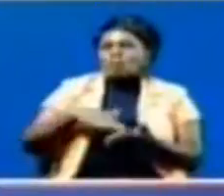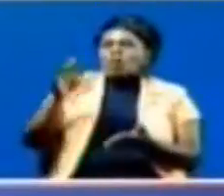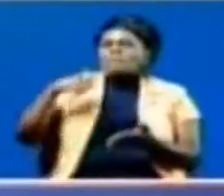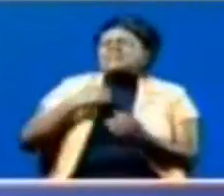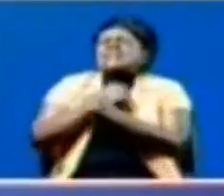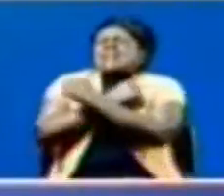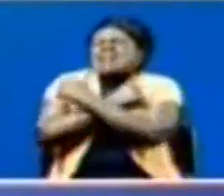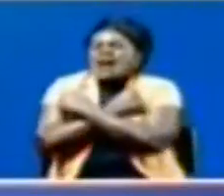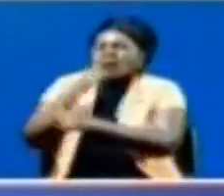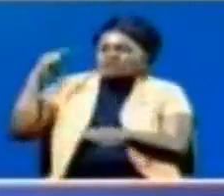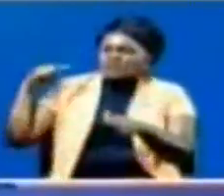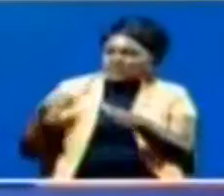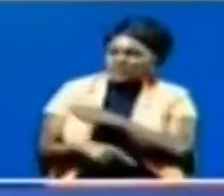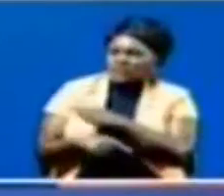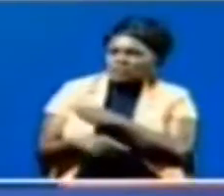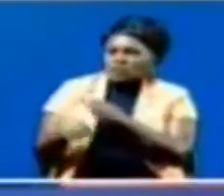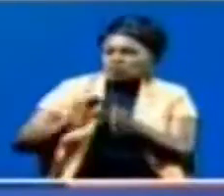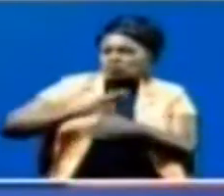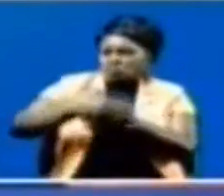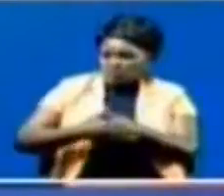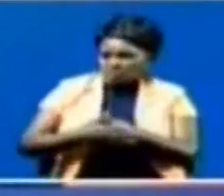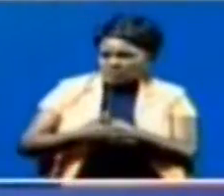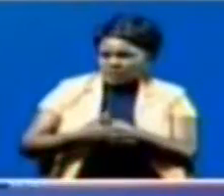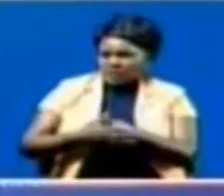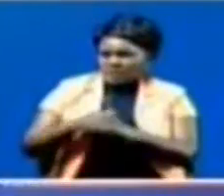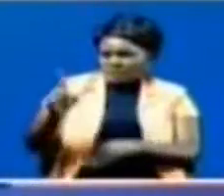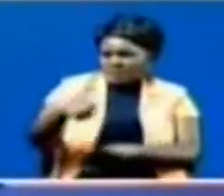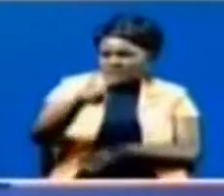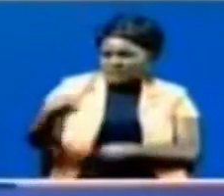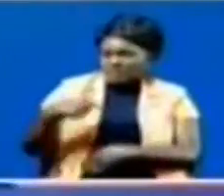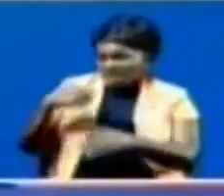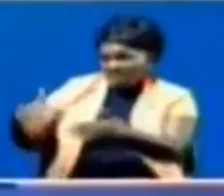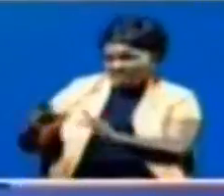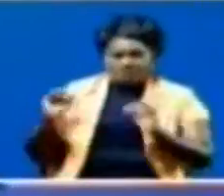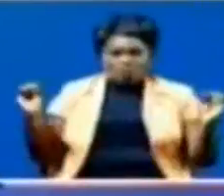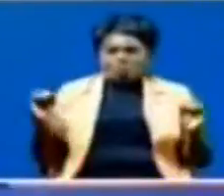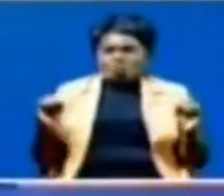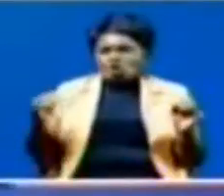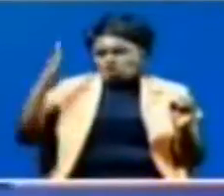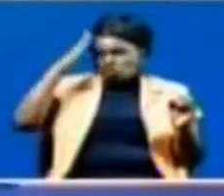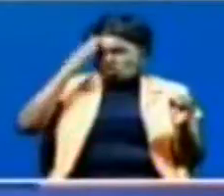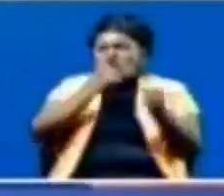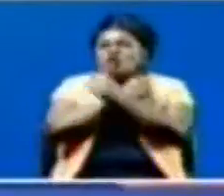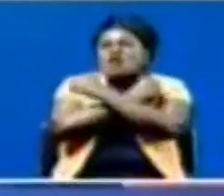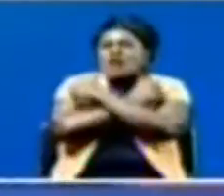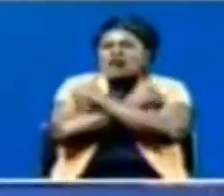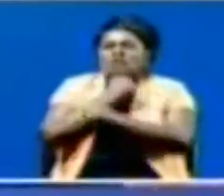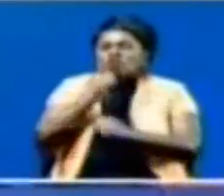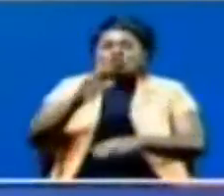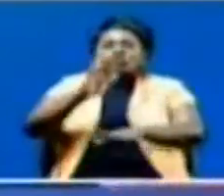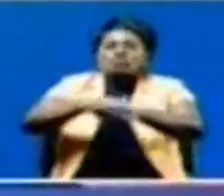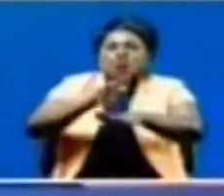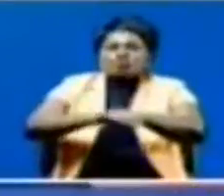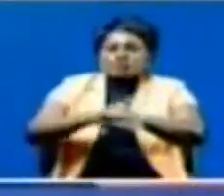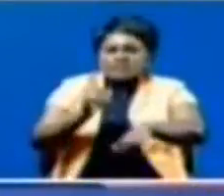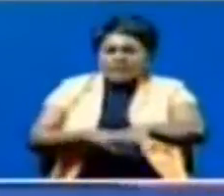nitazidi kukupenda na kutaka urekebishe lile kosa ukitenda kosa nisikuache sasa unajua mapenzi si kwamba wakati kuna uzuri tu